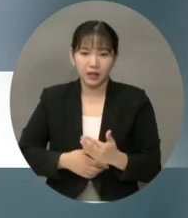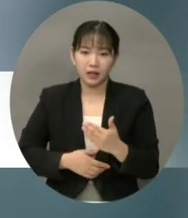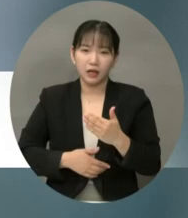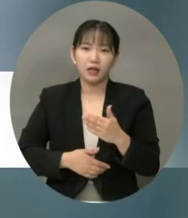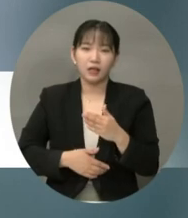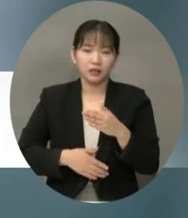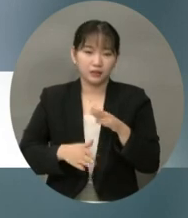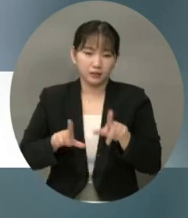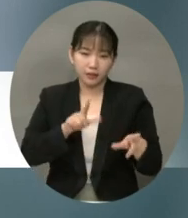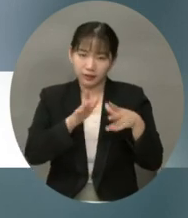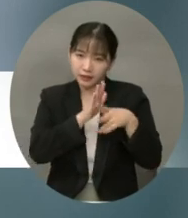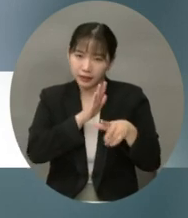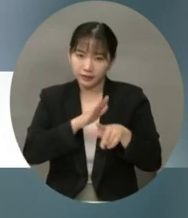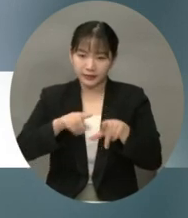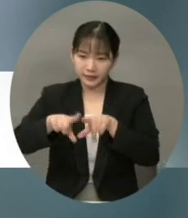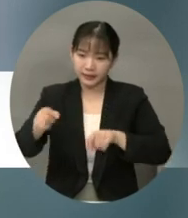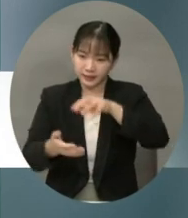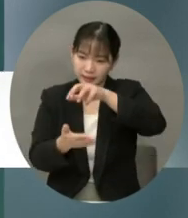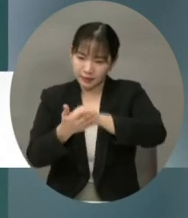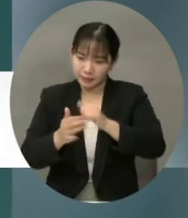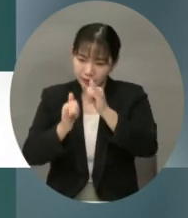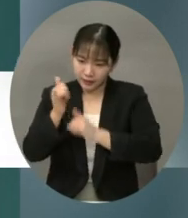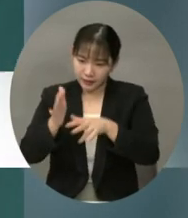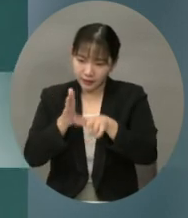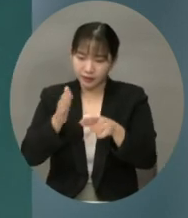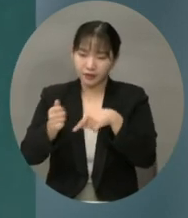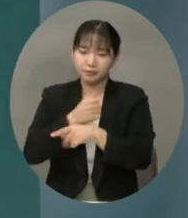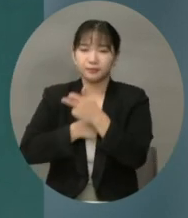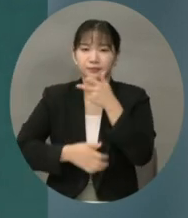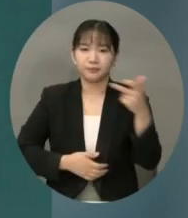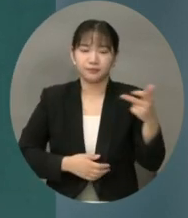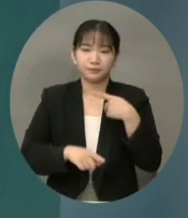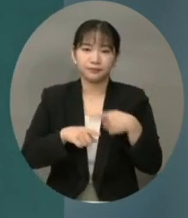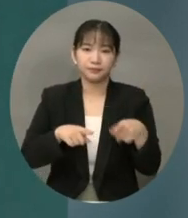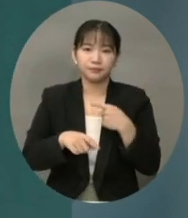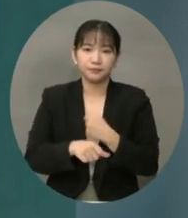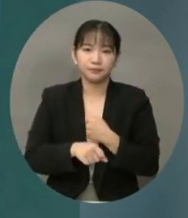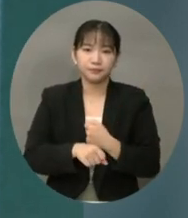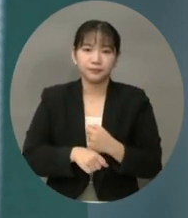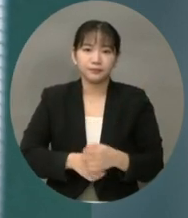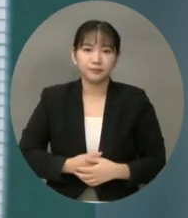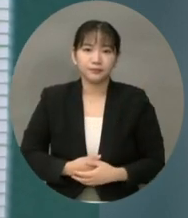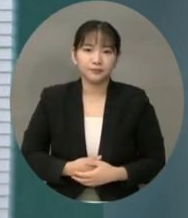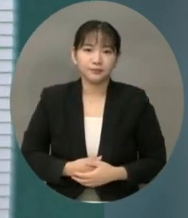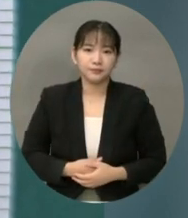자료이자 일제식민 역사 자료로도 의미가 큰 것으로 평가했습니다